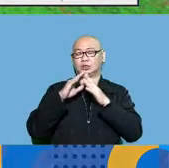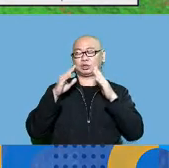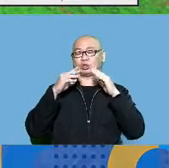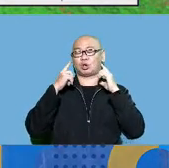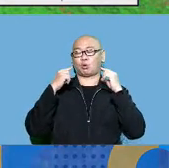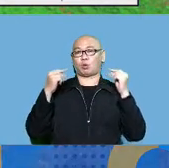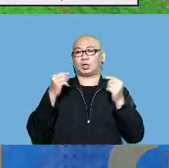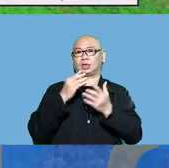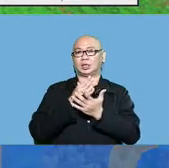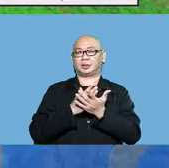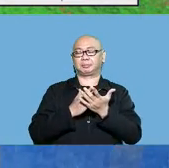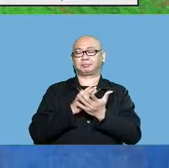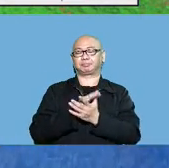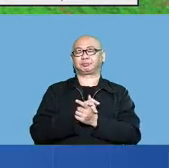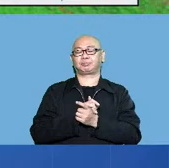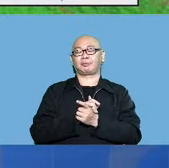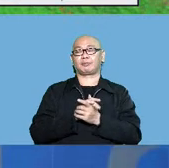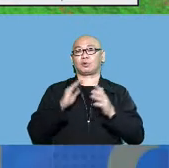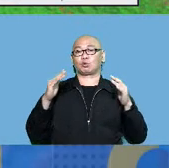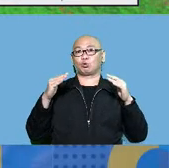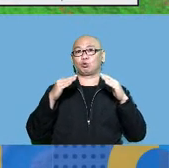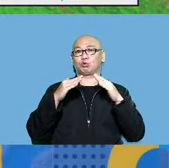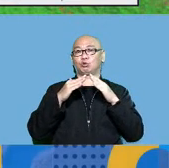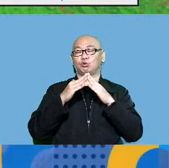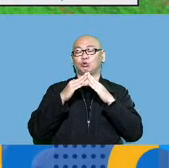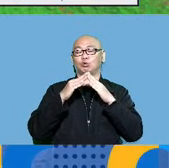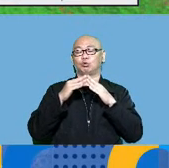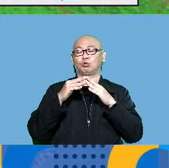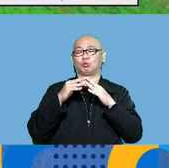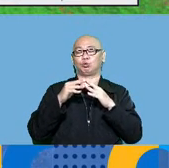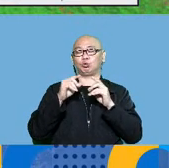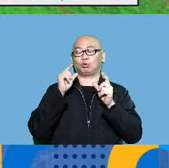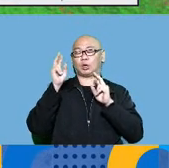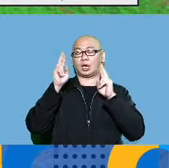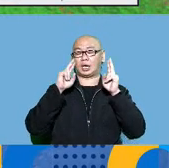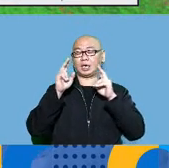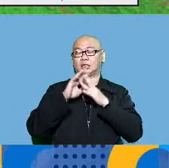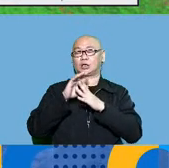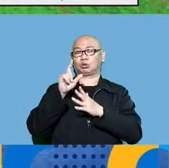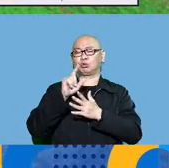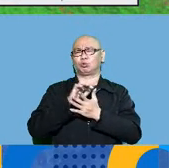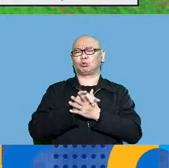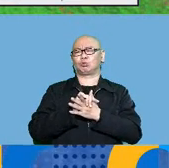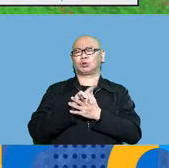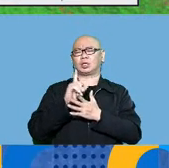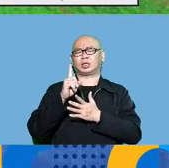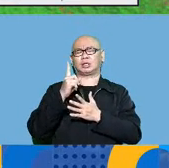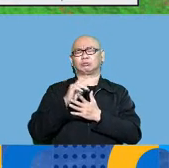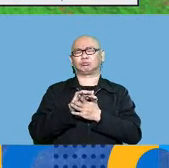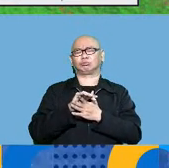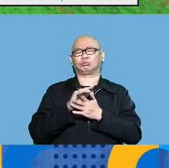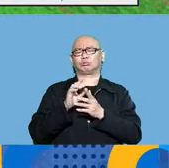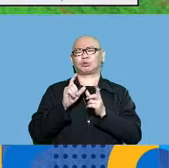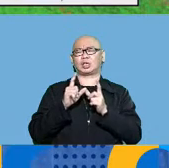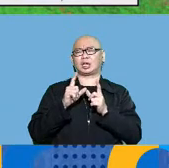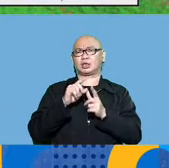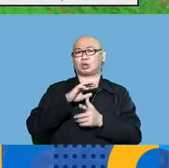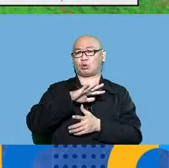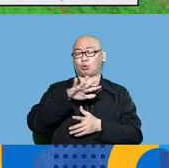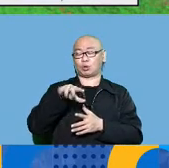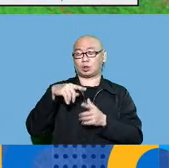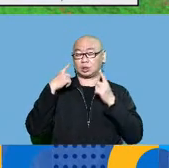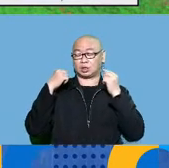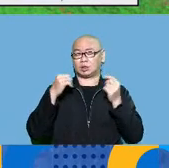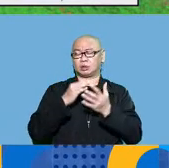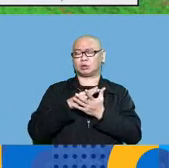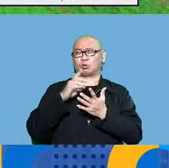Tengah. Gunung Ungaran merupakan salah satu wilayah di Jawa Tengah yang masih memiliki hutan alami dan berada